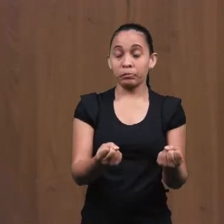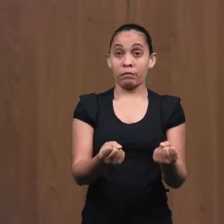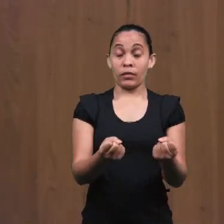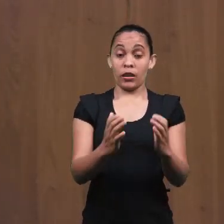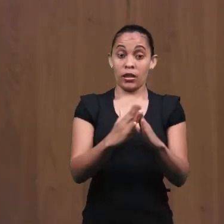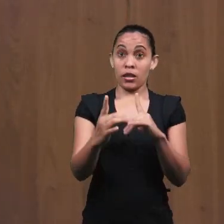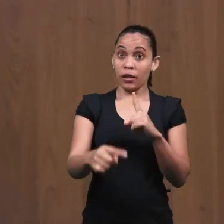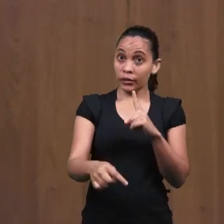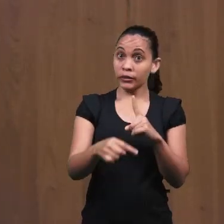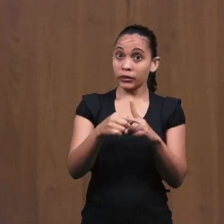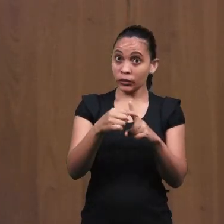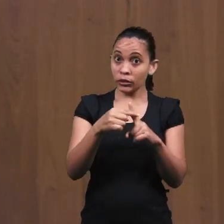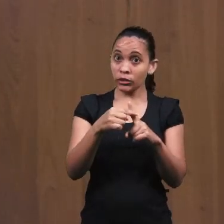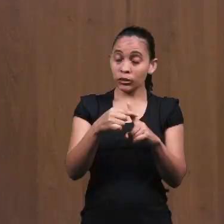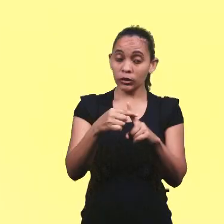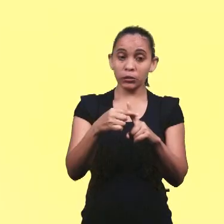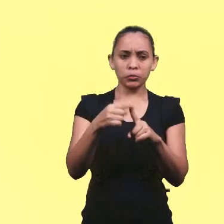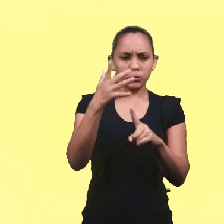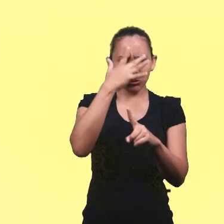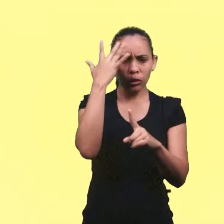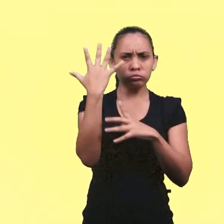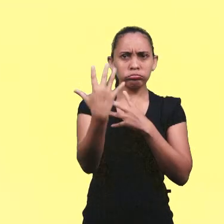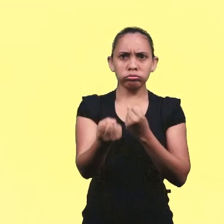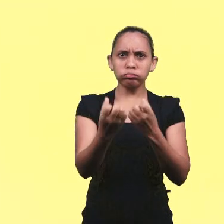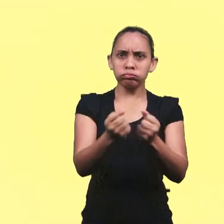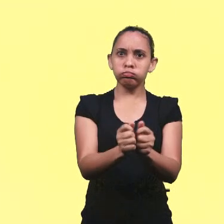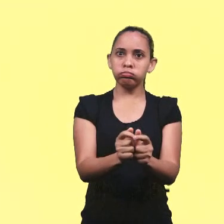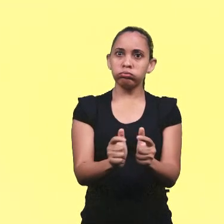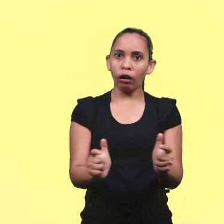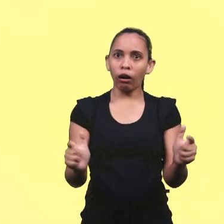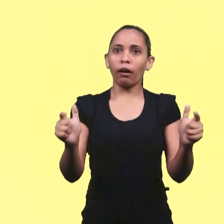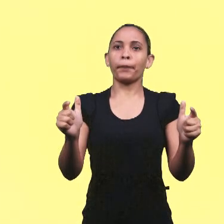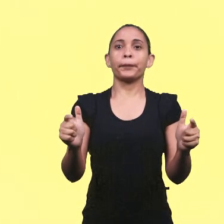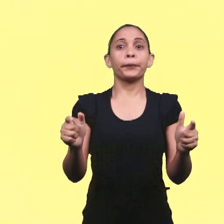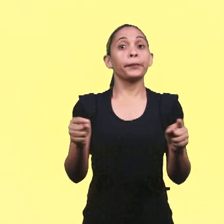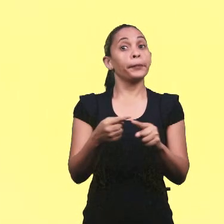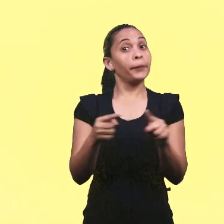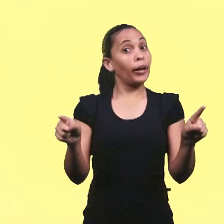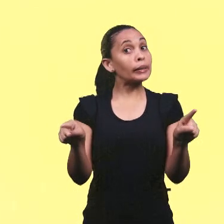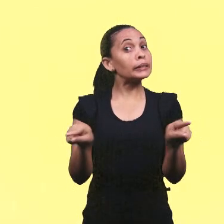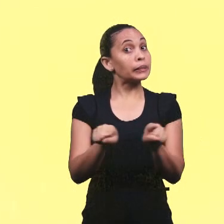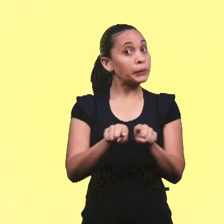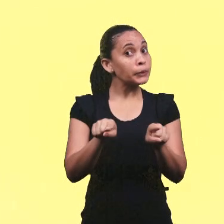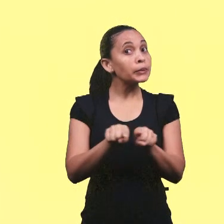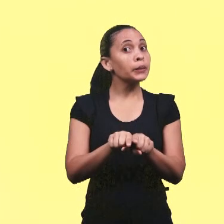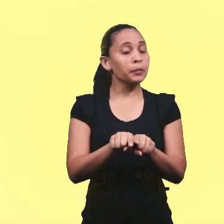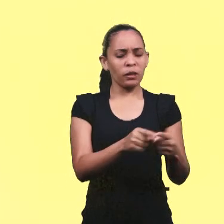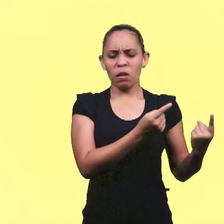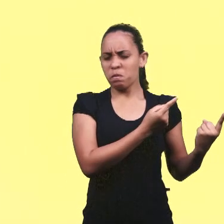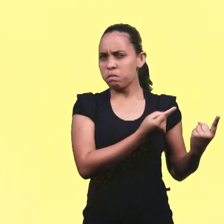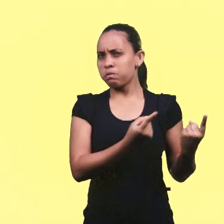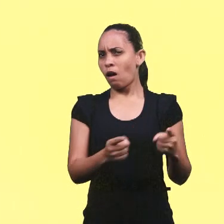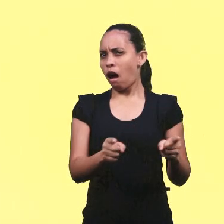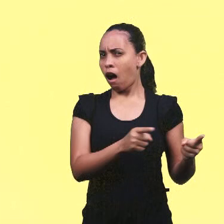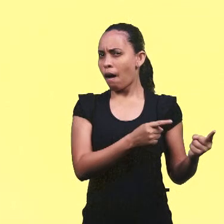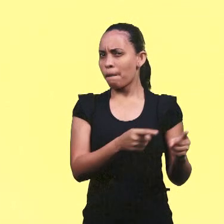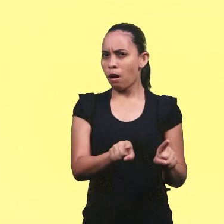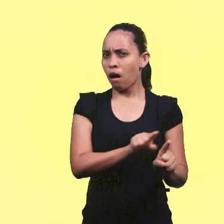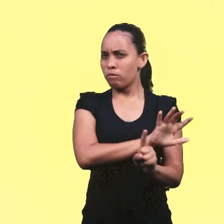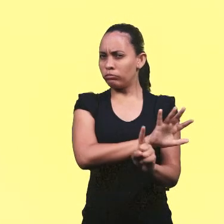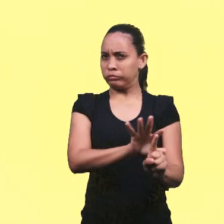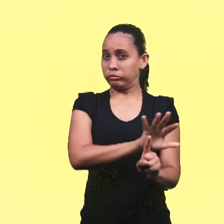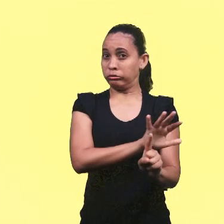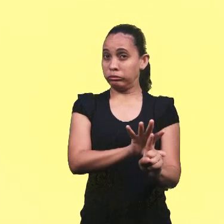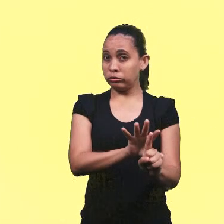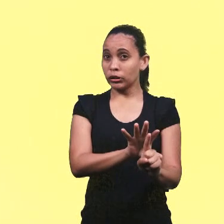fois plus. Mais avec cela, l'Église aussi a été durement persécutée. Et une des personnes